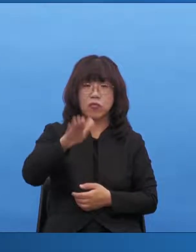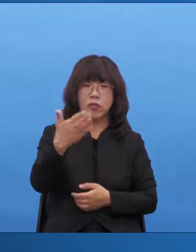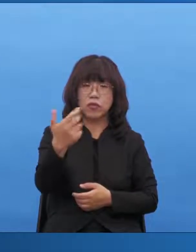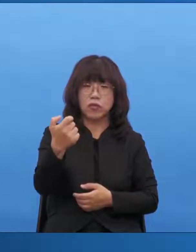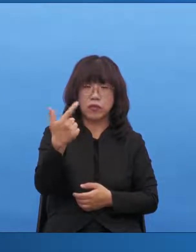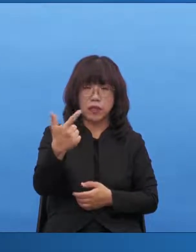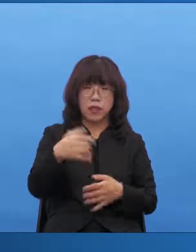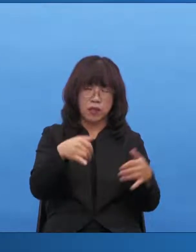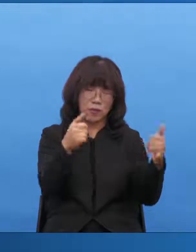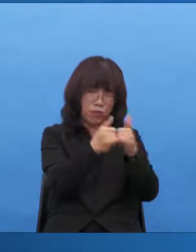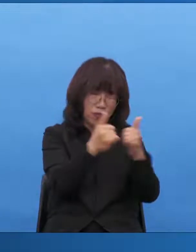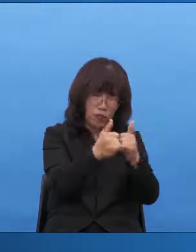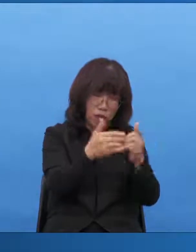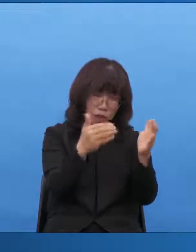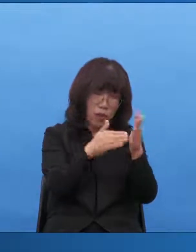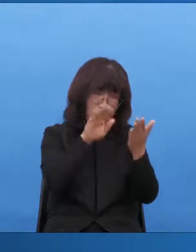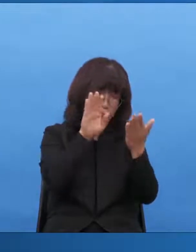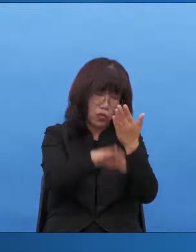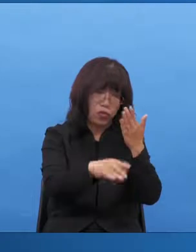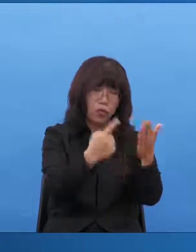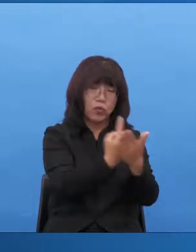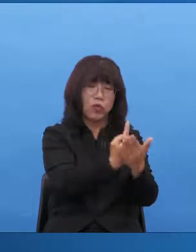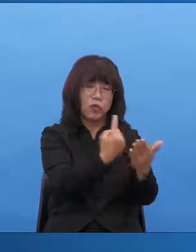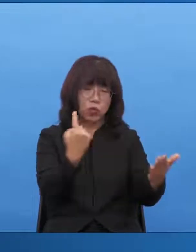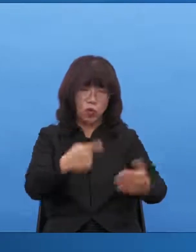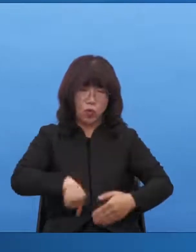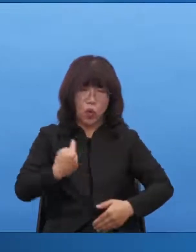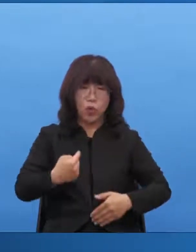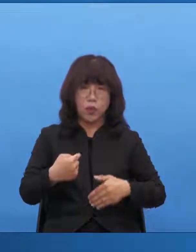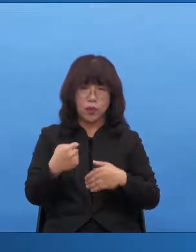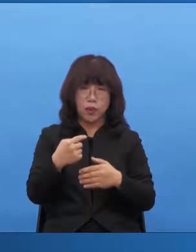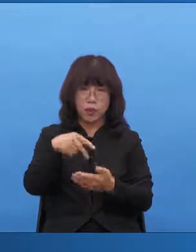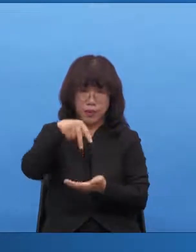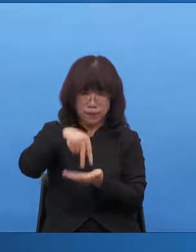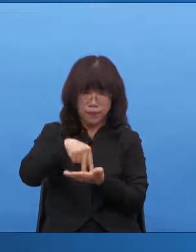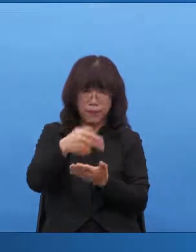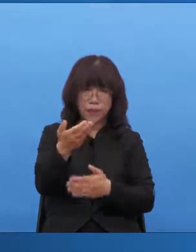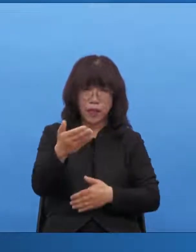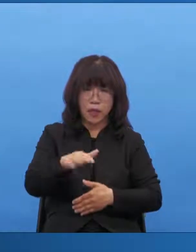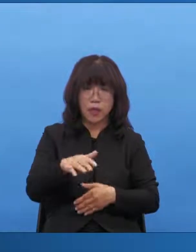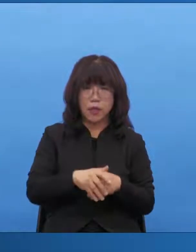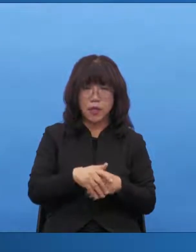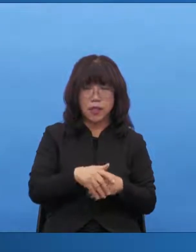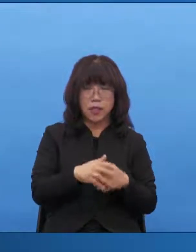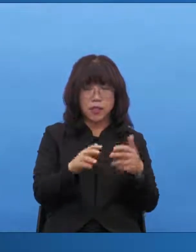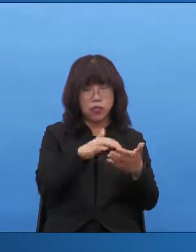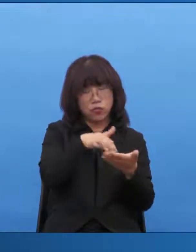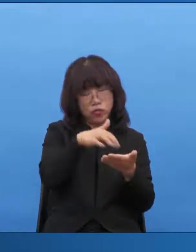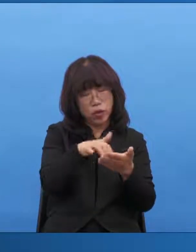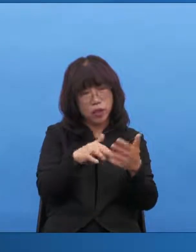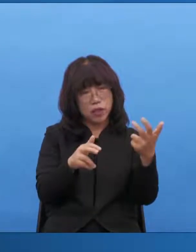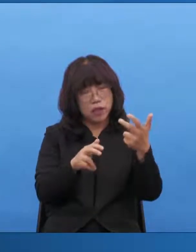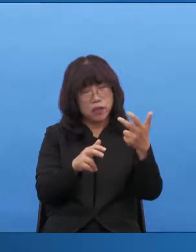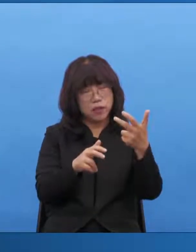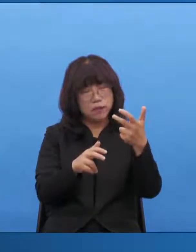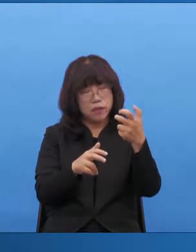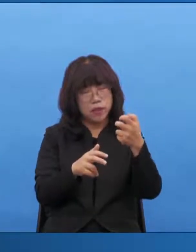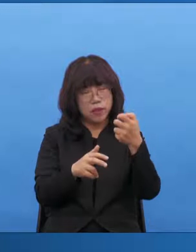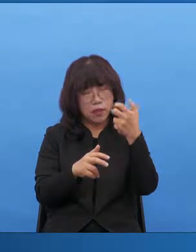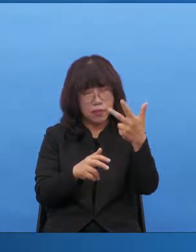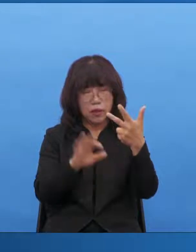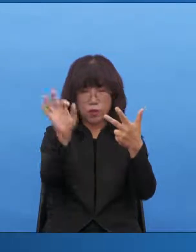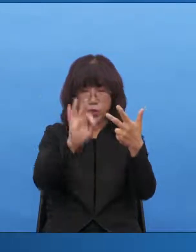종전 후 독립하게 됩니다. 인구조사 수치에 따르면 인구의 77%가 기독교를 믿지만 그중 가톨릭, 중앙아프리카